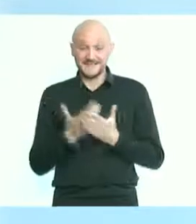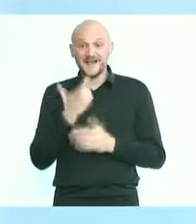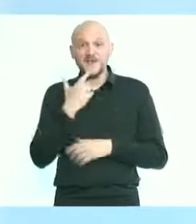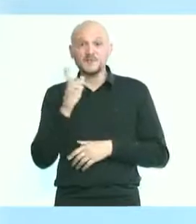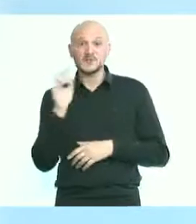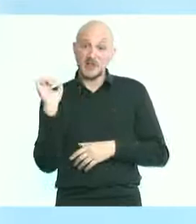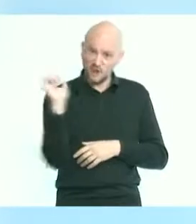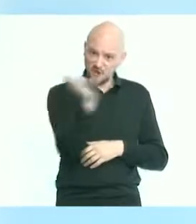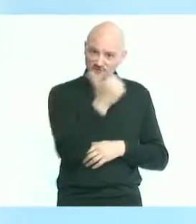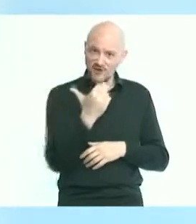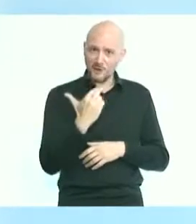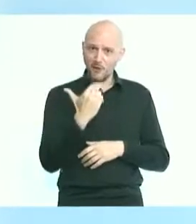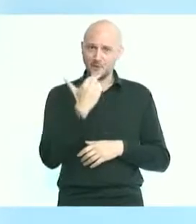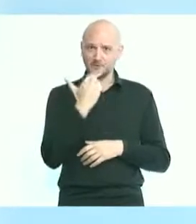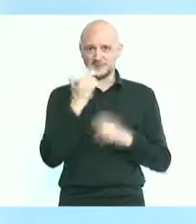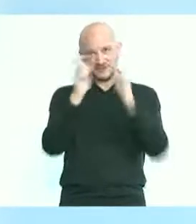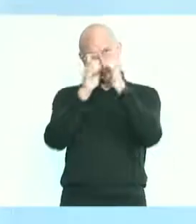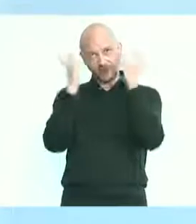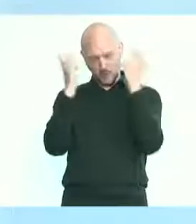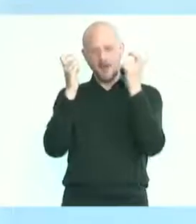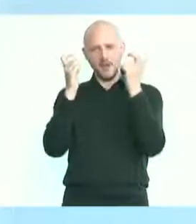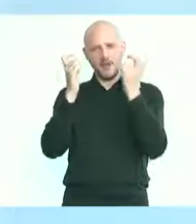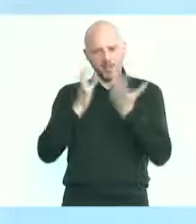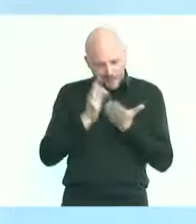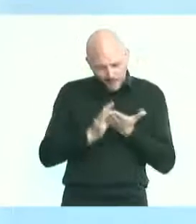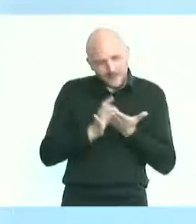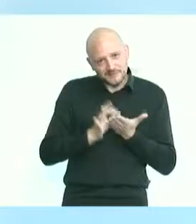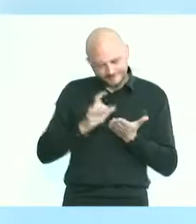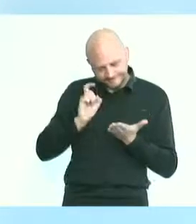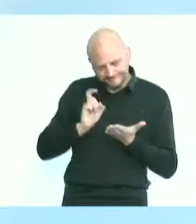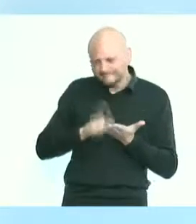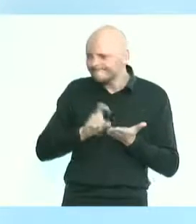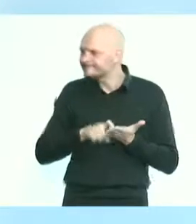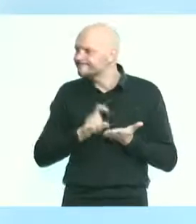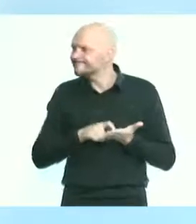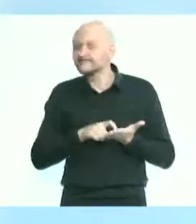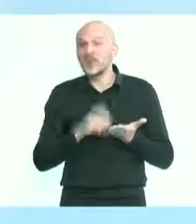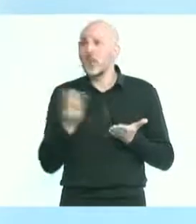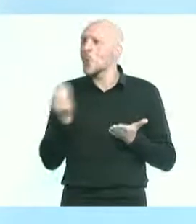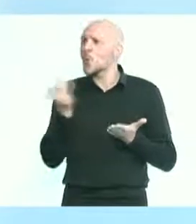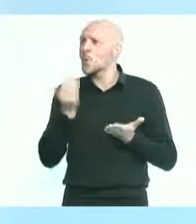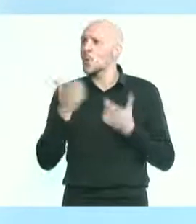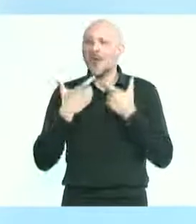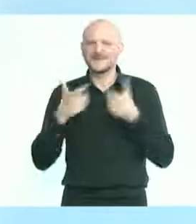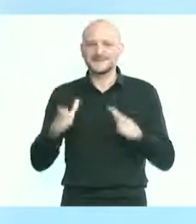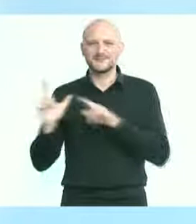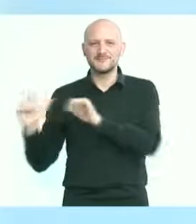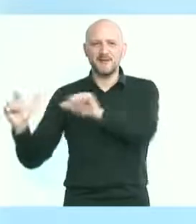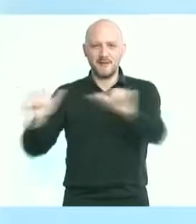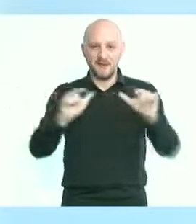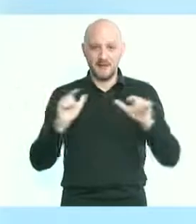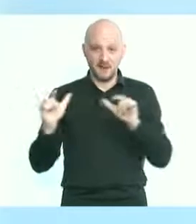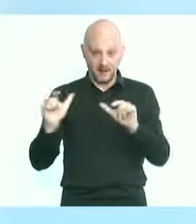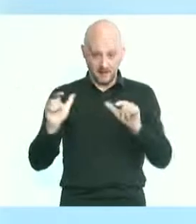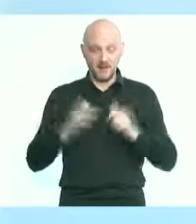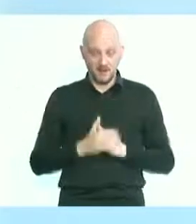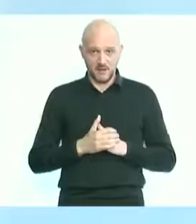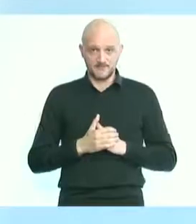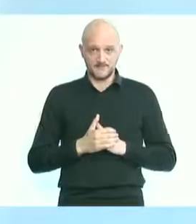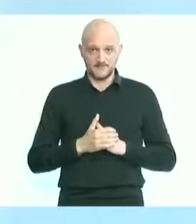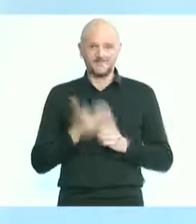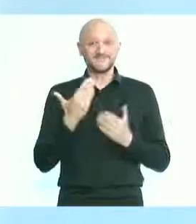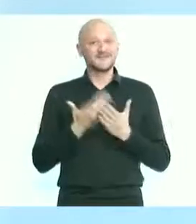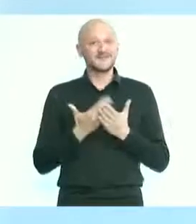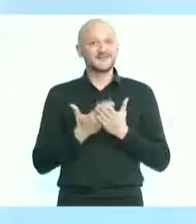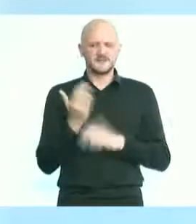des lieux accessibles. Rendre acteurs aussi tous les citoyens de France pour permettre cette mise en accessibilité, mais surtout